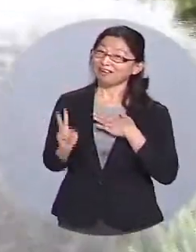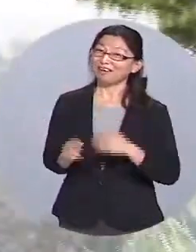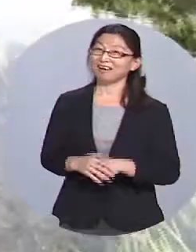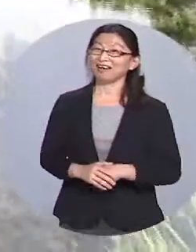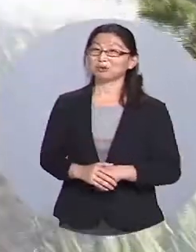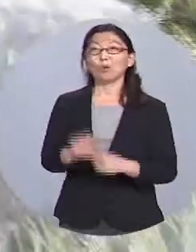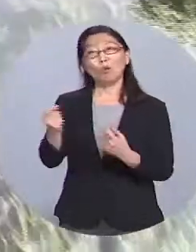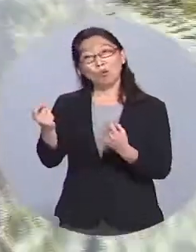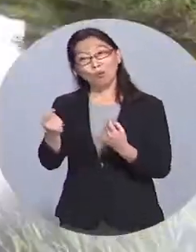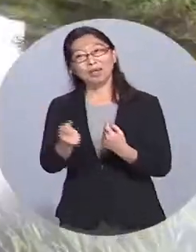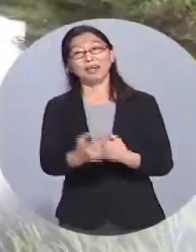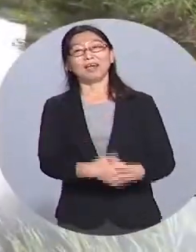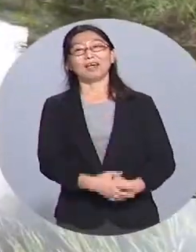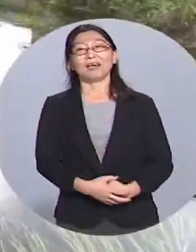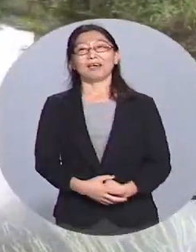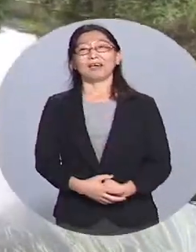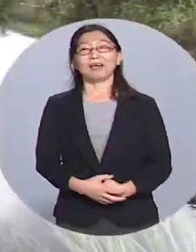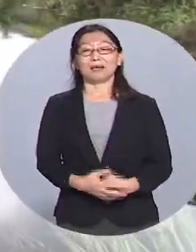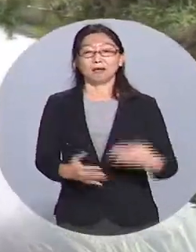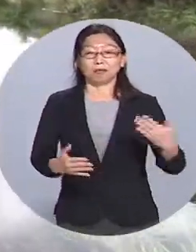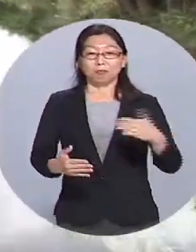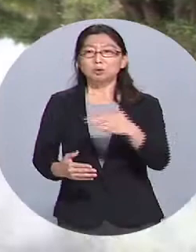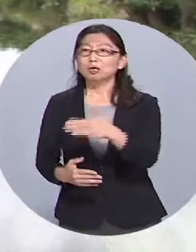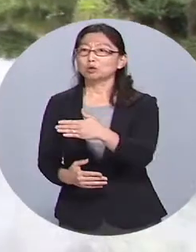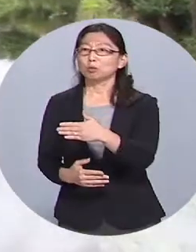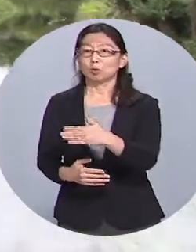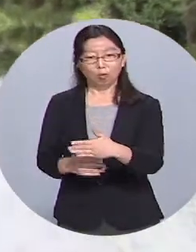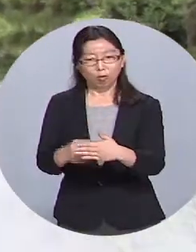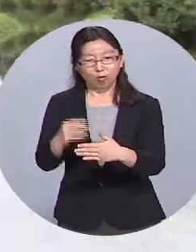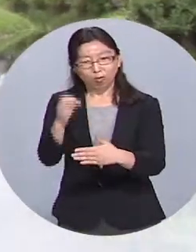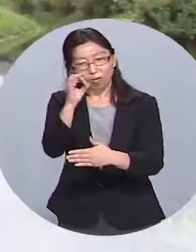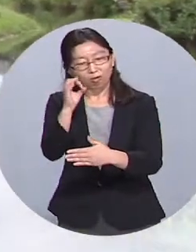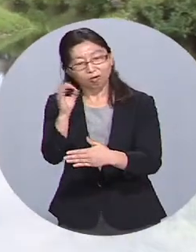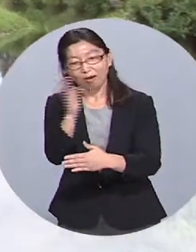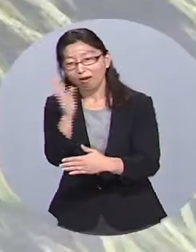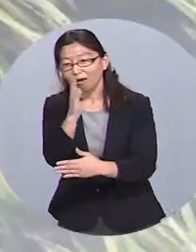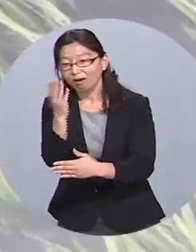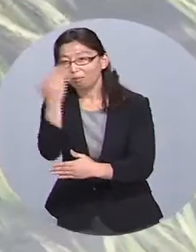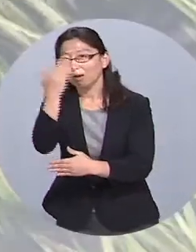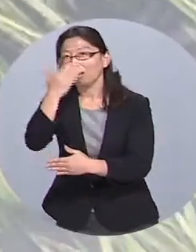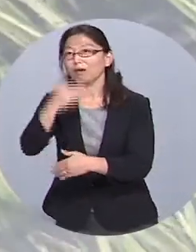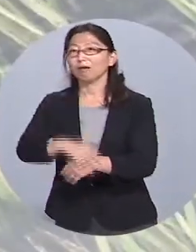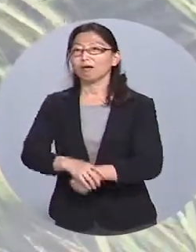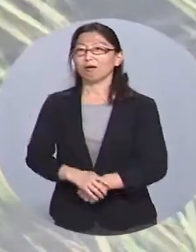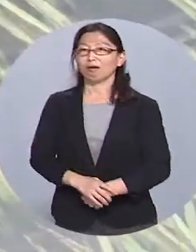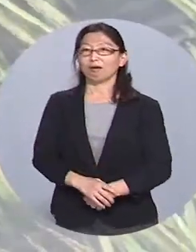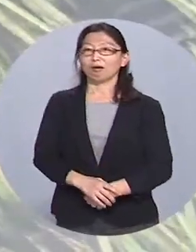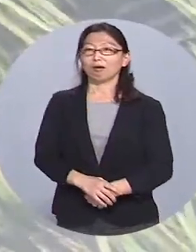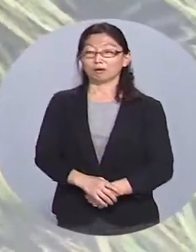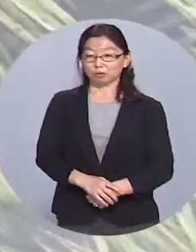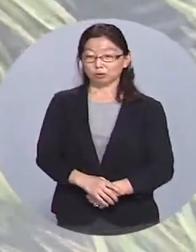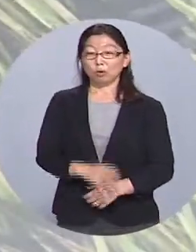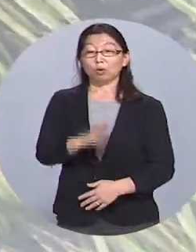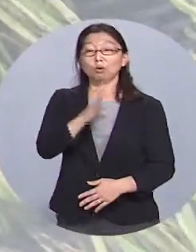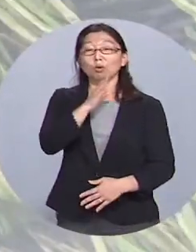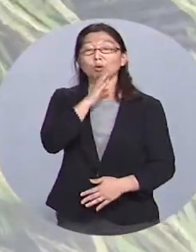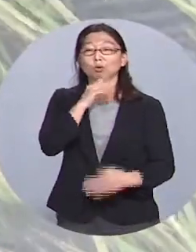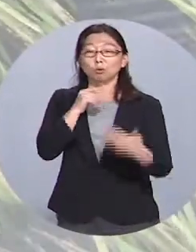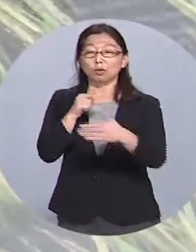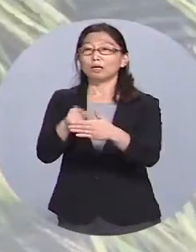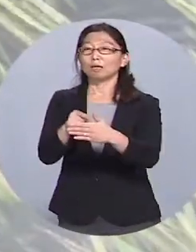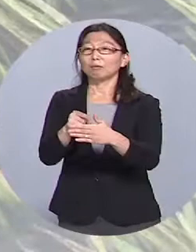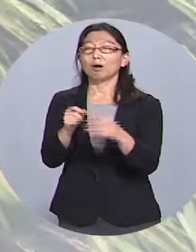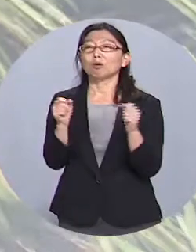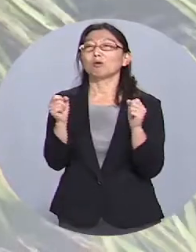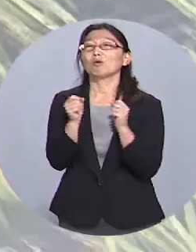持ちがいいです。 いやでも武蔵富美男いないですね。 見えませんか。 見えないですね。 あの武蔵富美男っていうのはすご